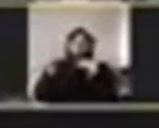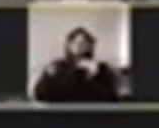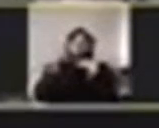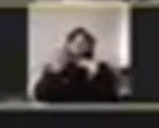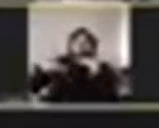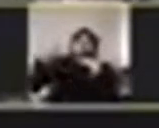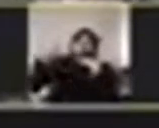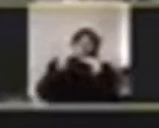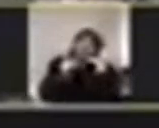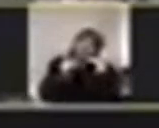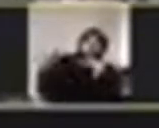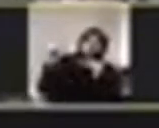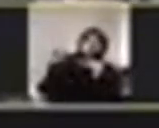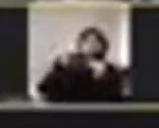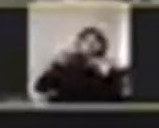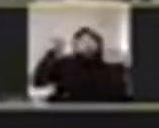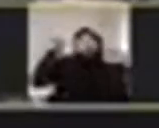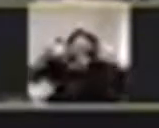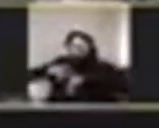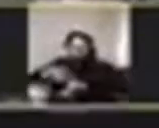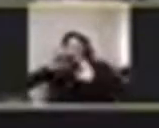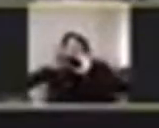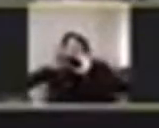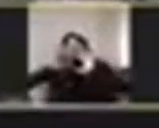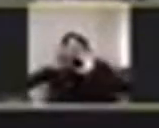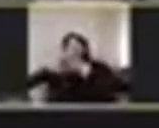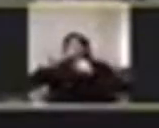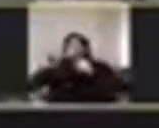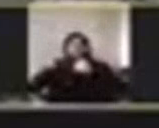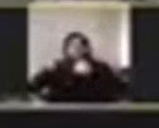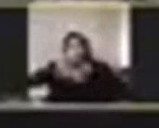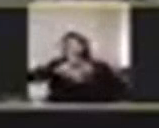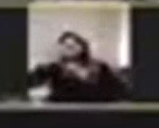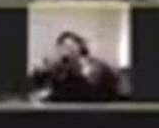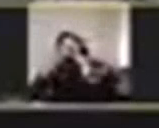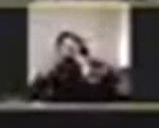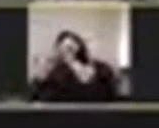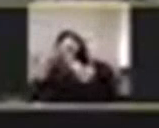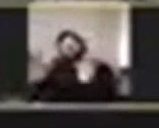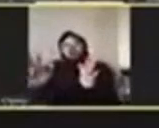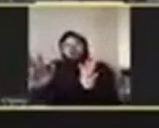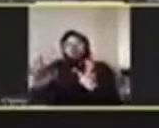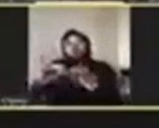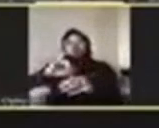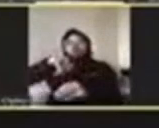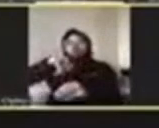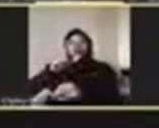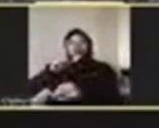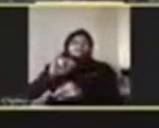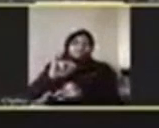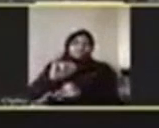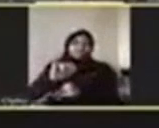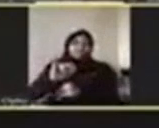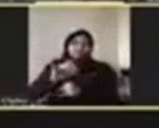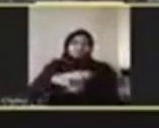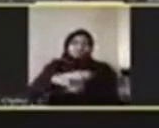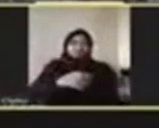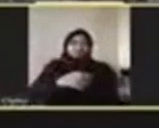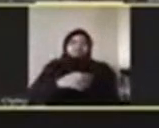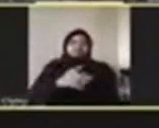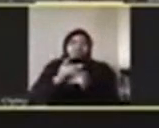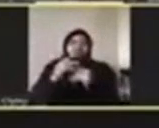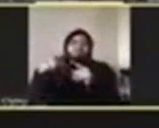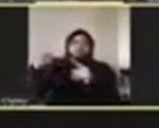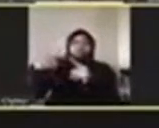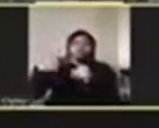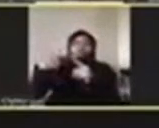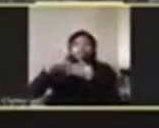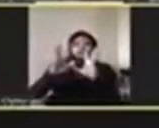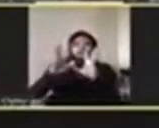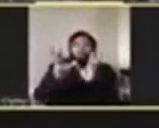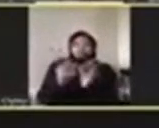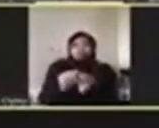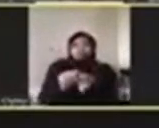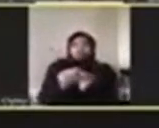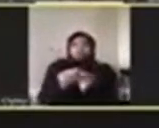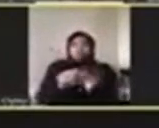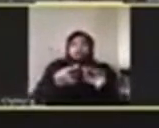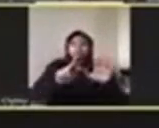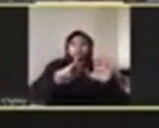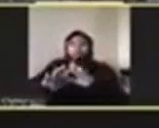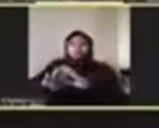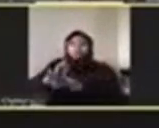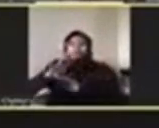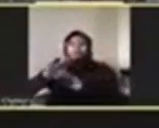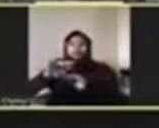banyak yang setuju sekolah dibuka sebenarnya pada Juli, yaitu angkanya mencapai 54%. Dan ini dari